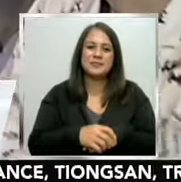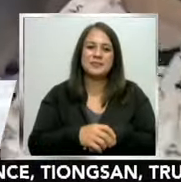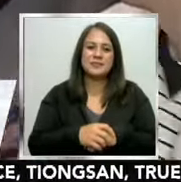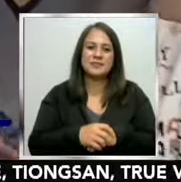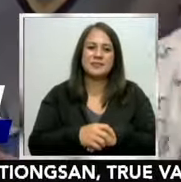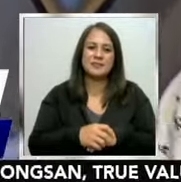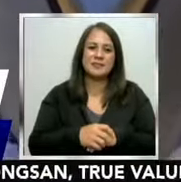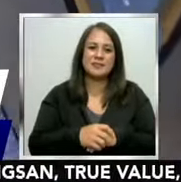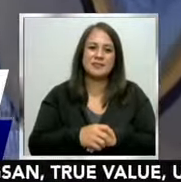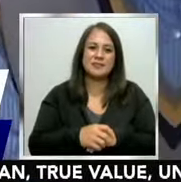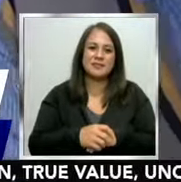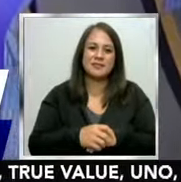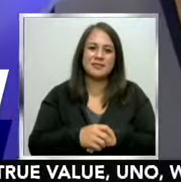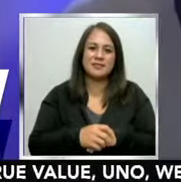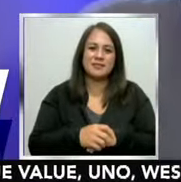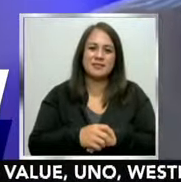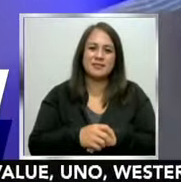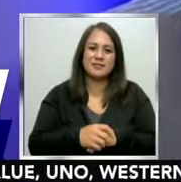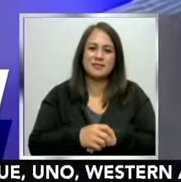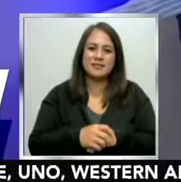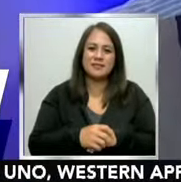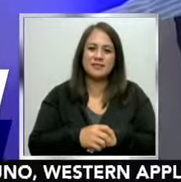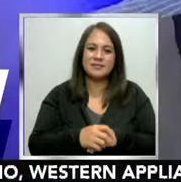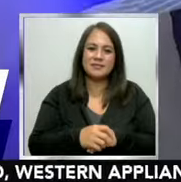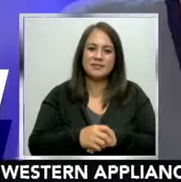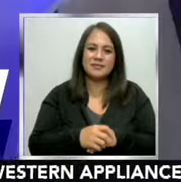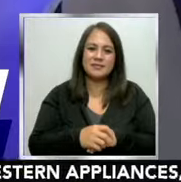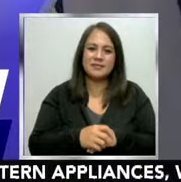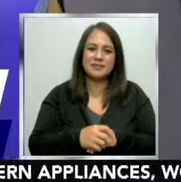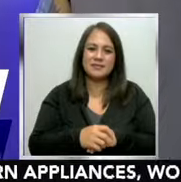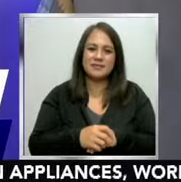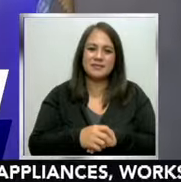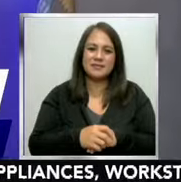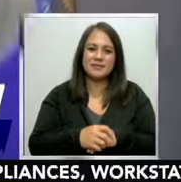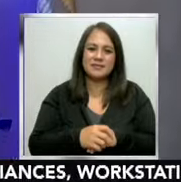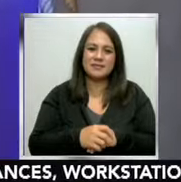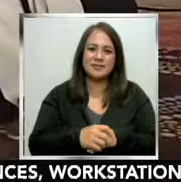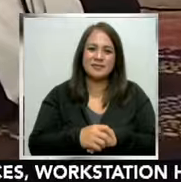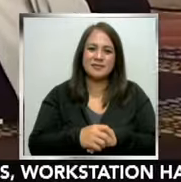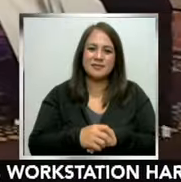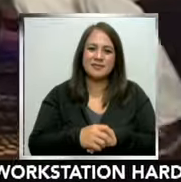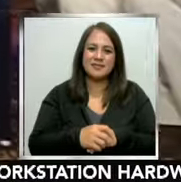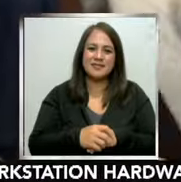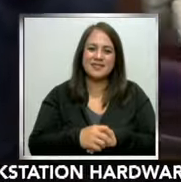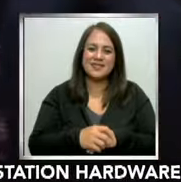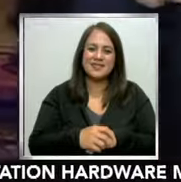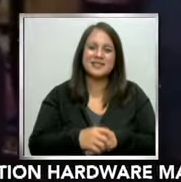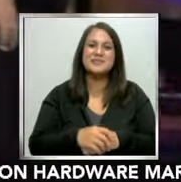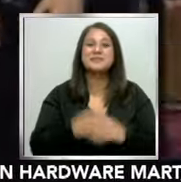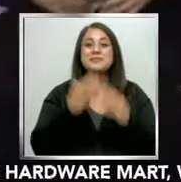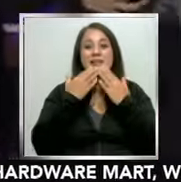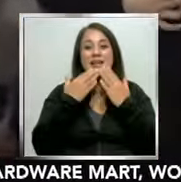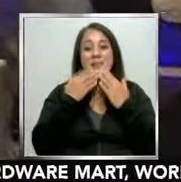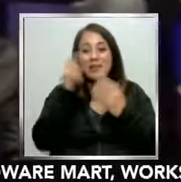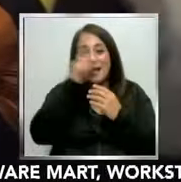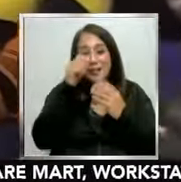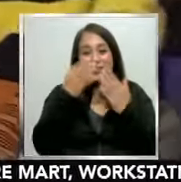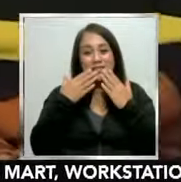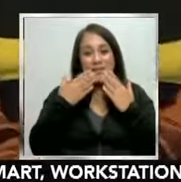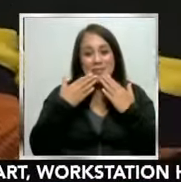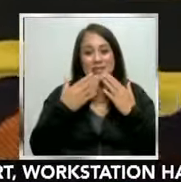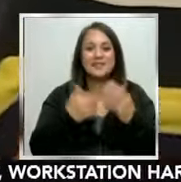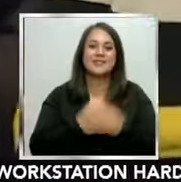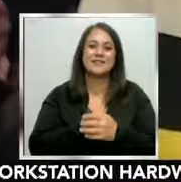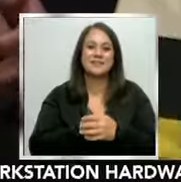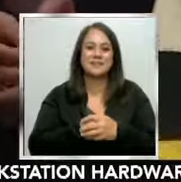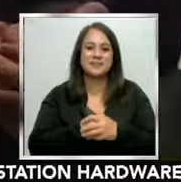chaju 말하는 건데요. 살라맛! 저도 자주 쓰는 말이